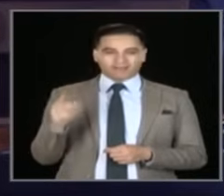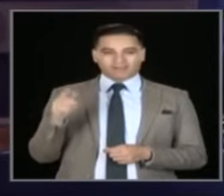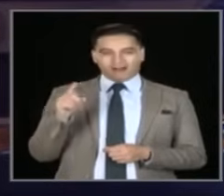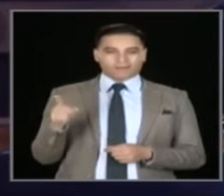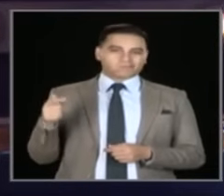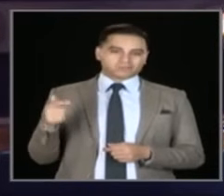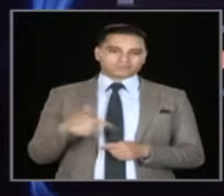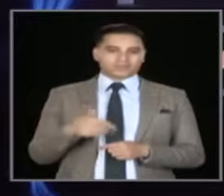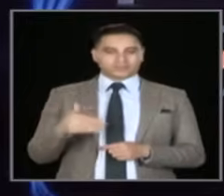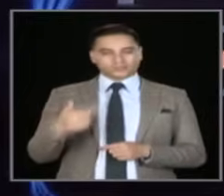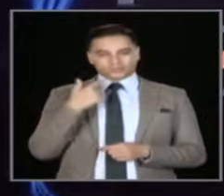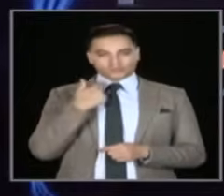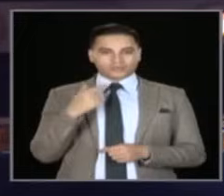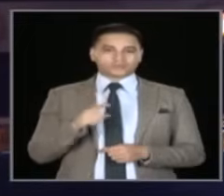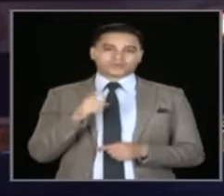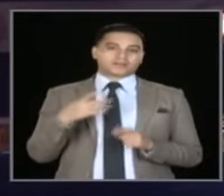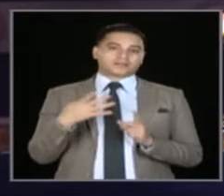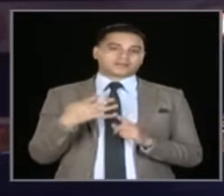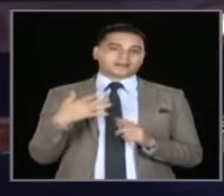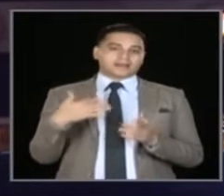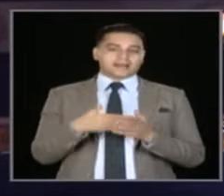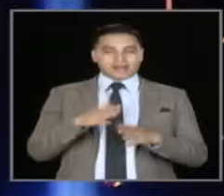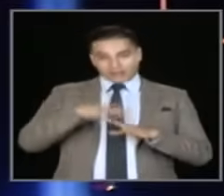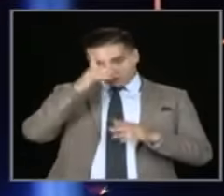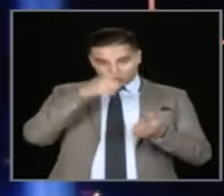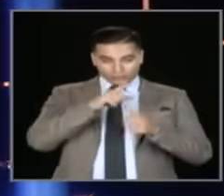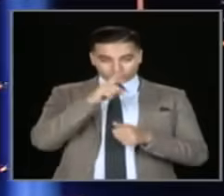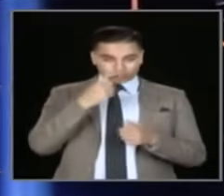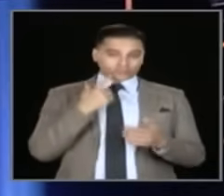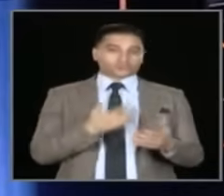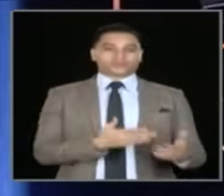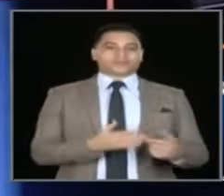آخر سؤال في الفقرة، فالنسيا علوم والسؤال هو